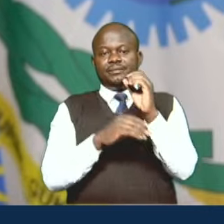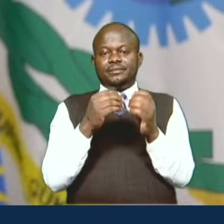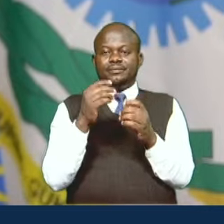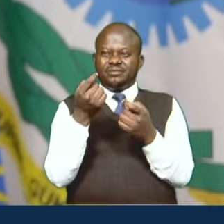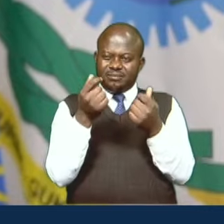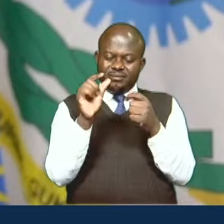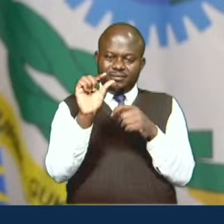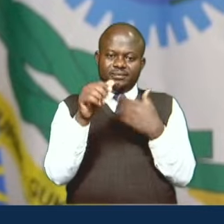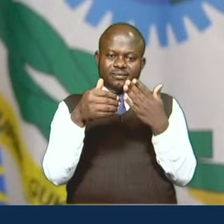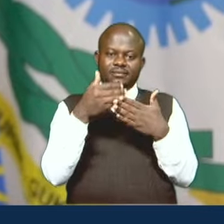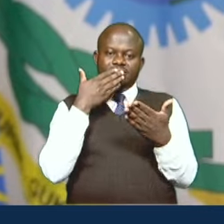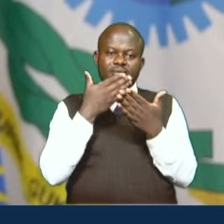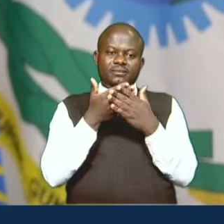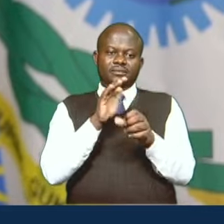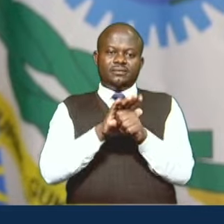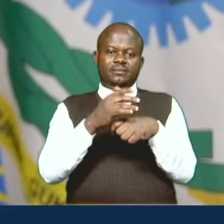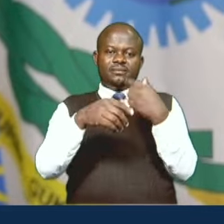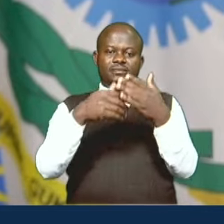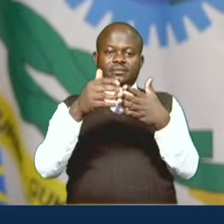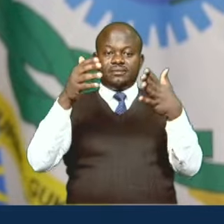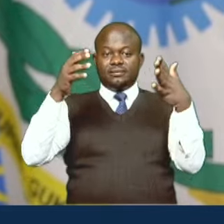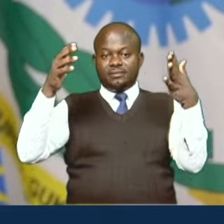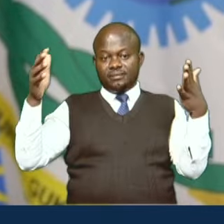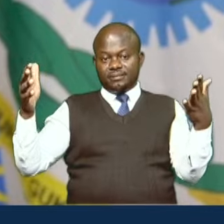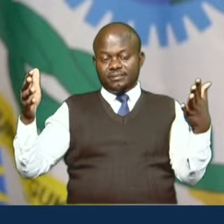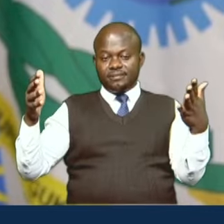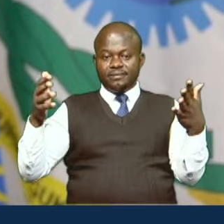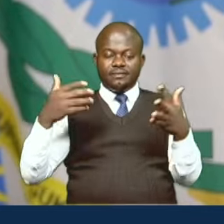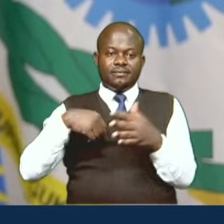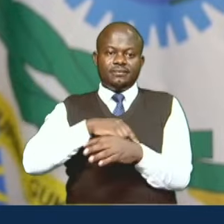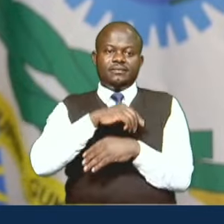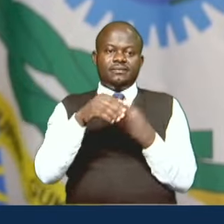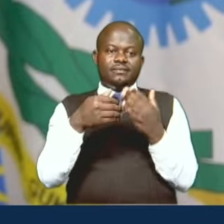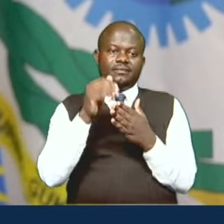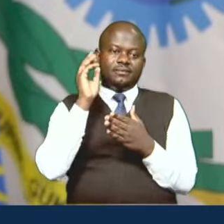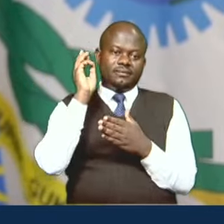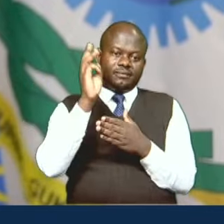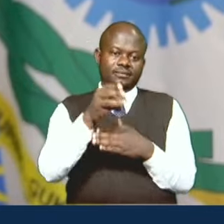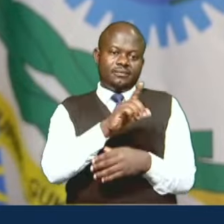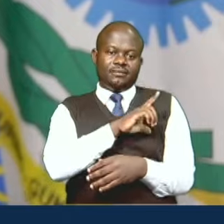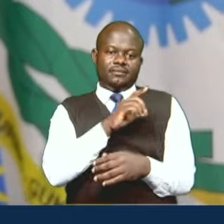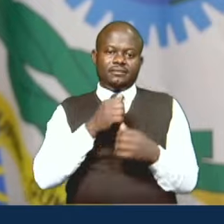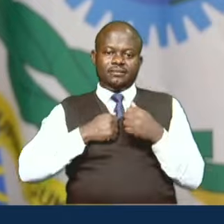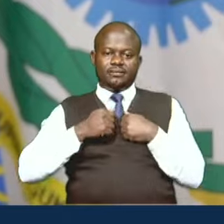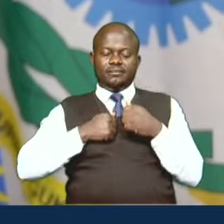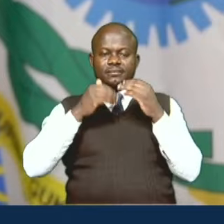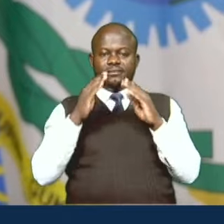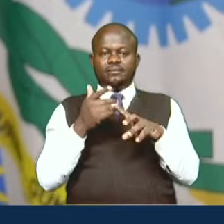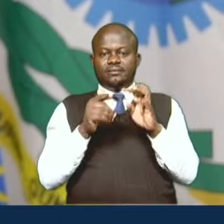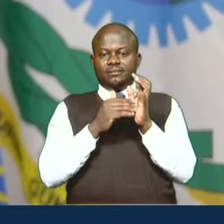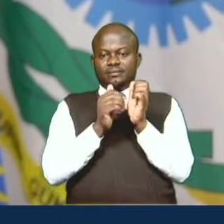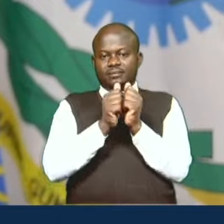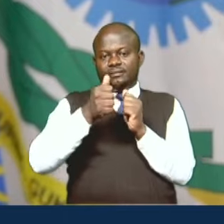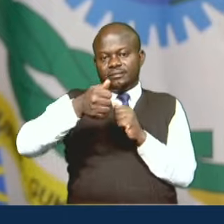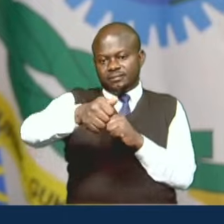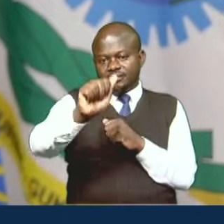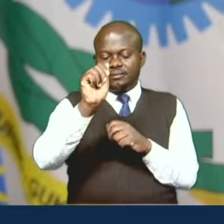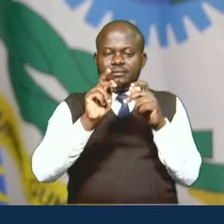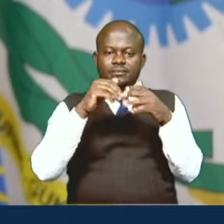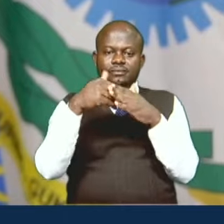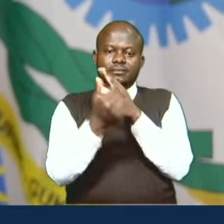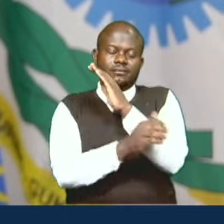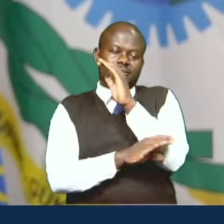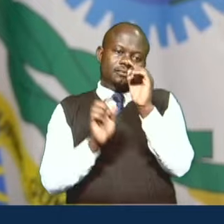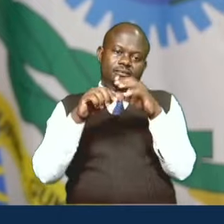byiza yuko dukomeza kwagura amarembo ari byo bizaha amahirwe abanyarwanda ndetse nabo banyamahanga bwo